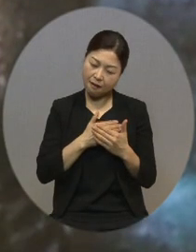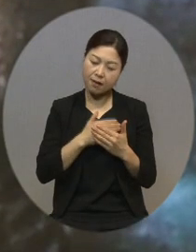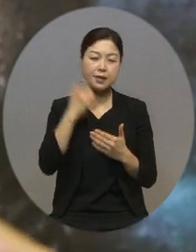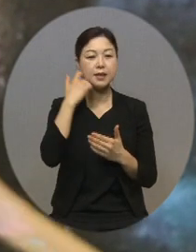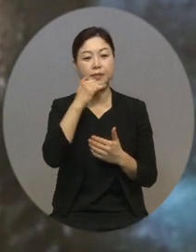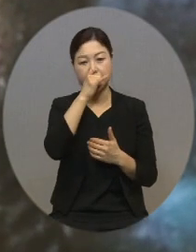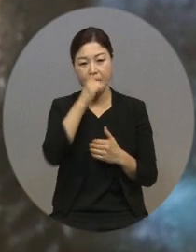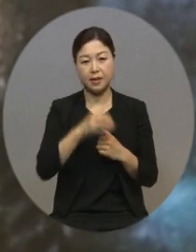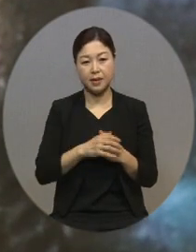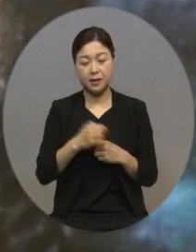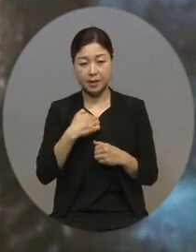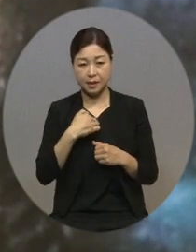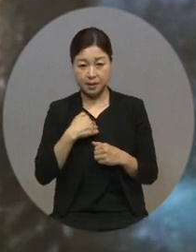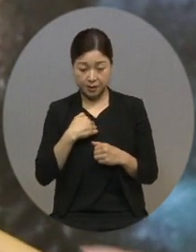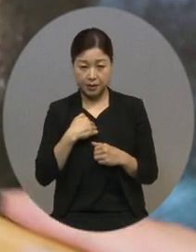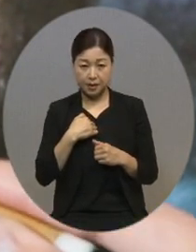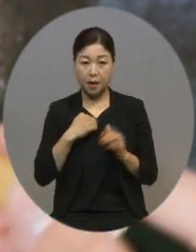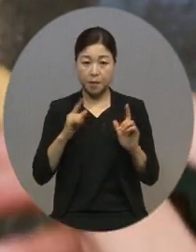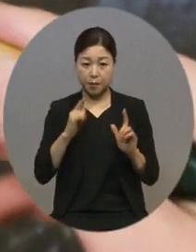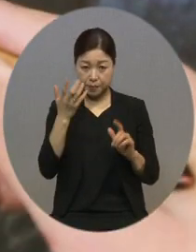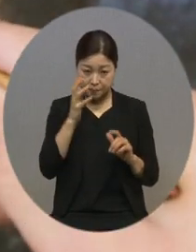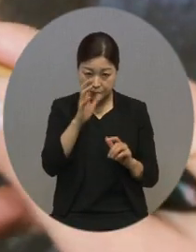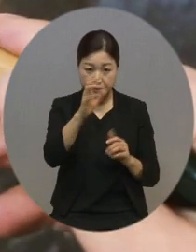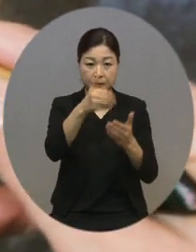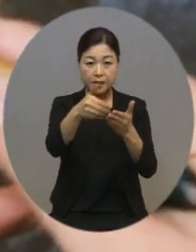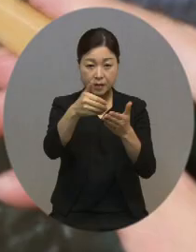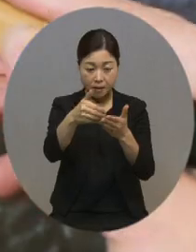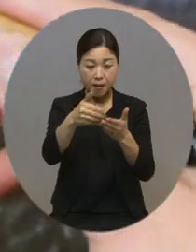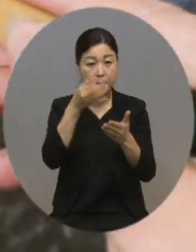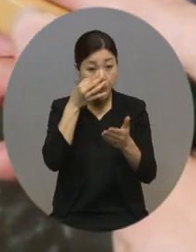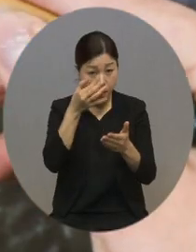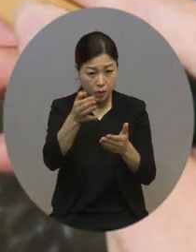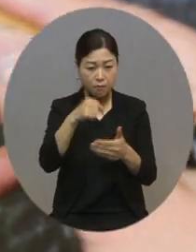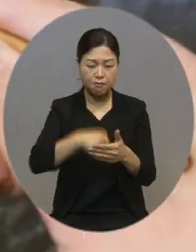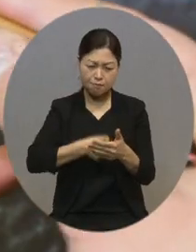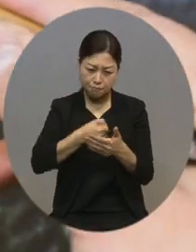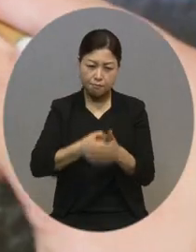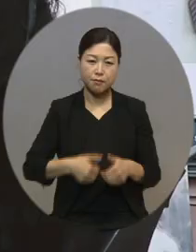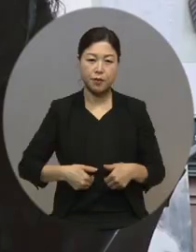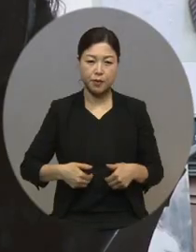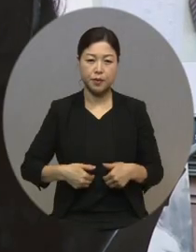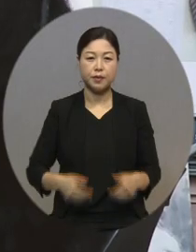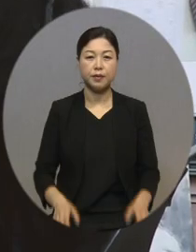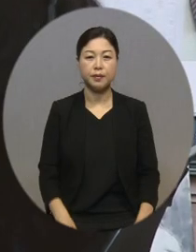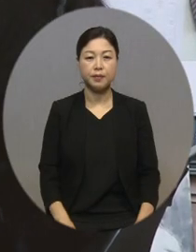그려놓고 또 자신을 보여준다는 것은 큰 용기가 필요하기 때문입니다.